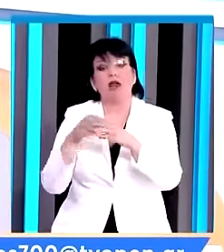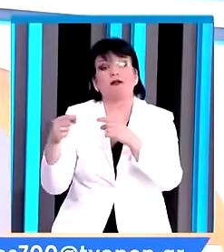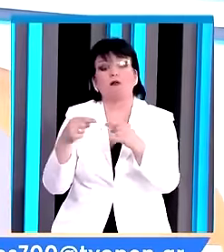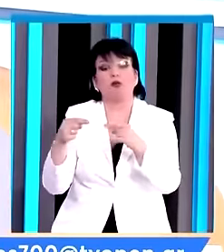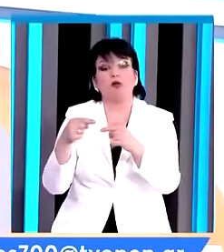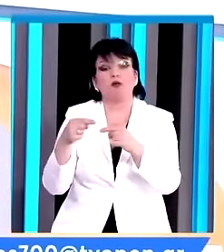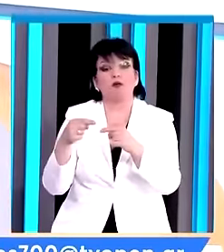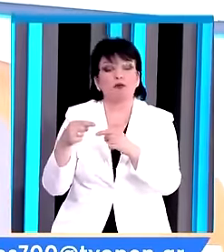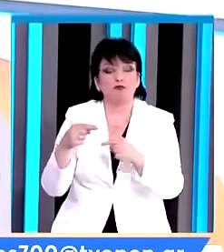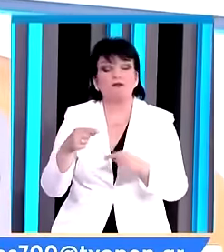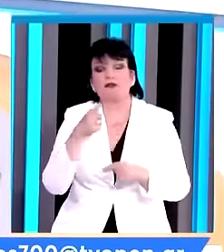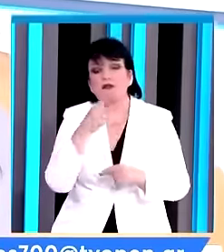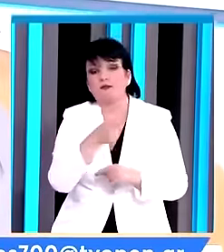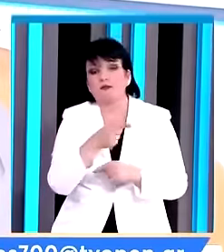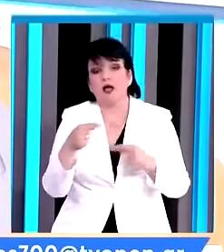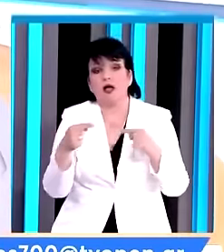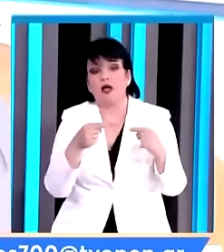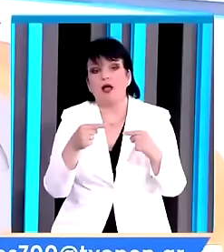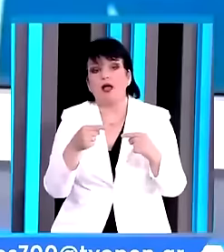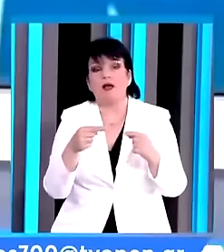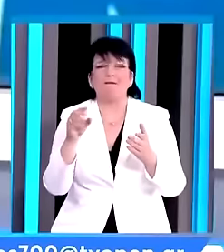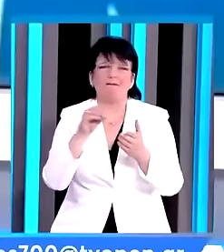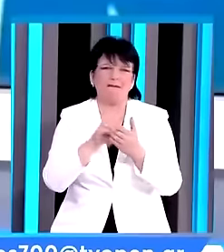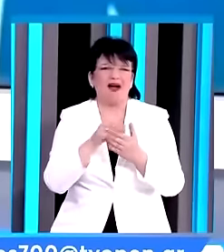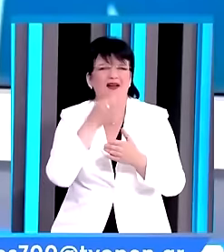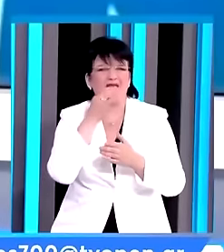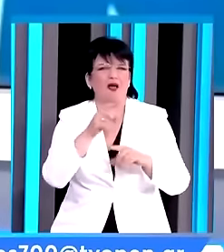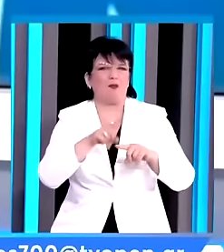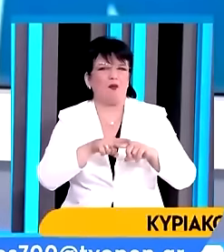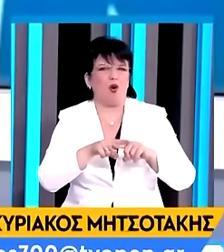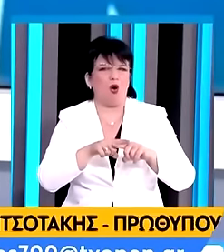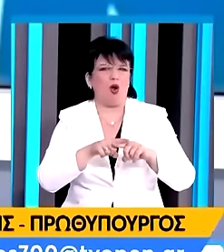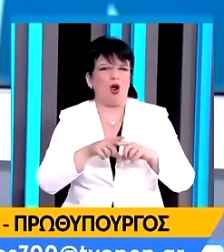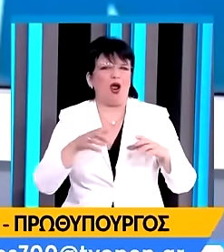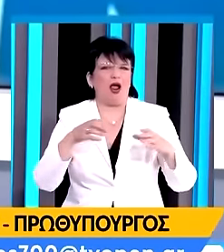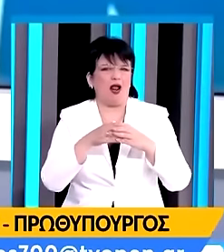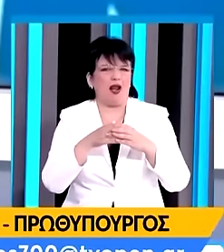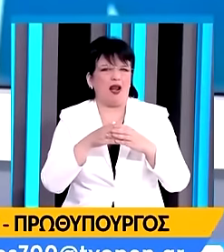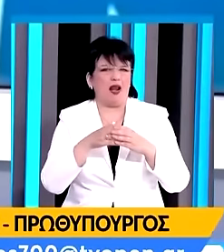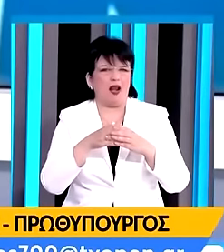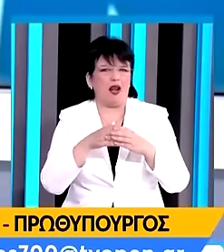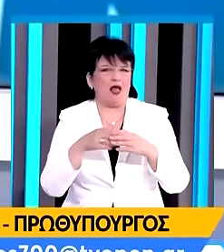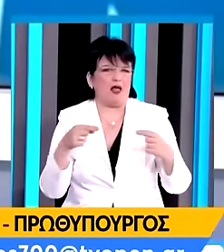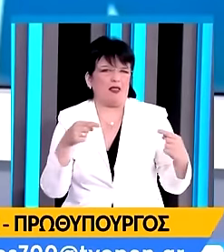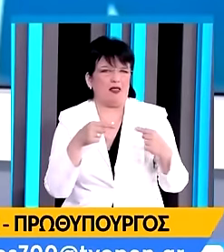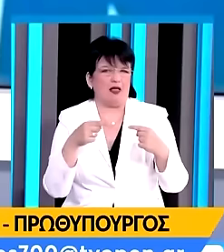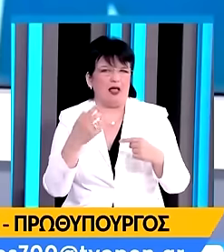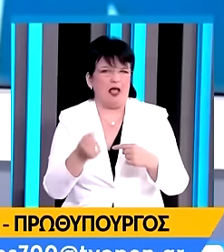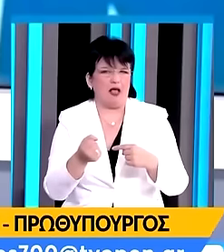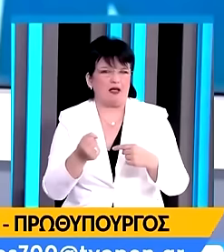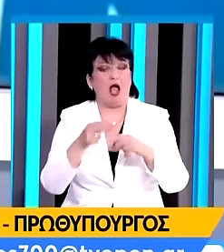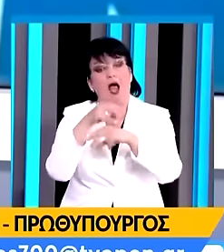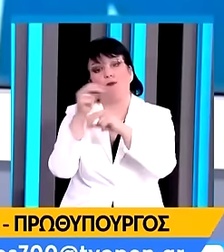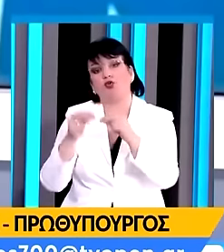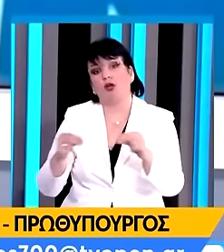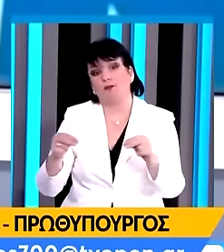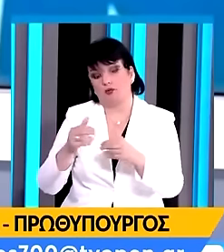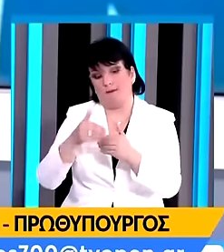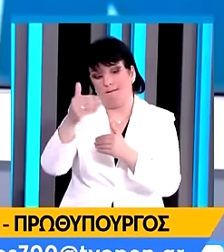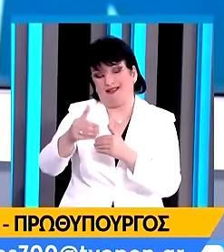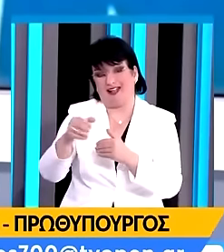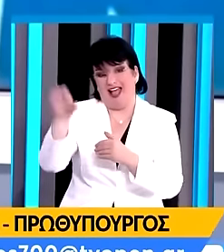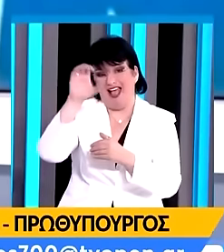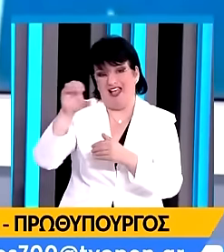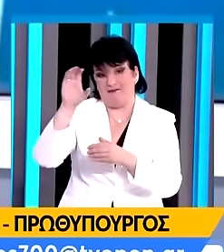ώρα. Καταρχάς, να ξεκαθαρίσουμε ότι η χώρα έχει αξιωματική αντιπολίτευση. Και αυτή καθορίστηκε από το αποτέλεσμα των